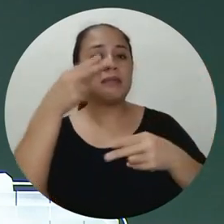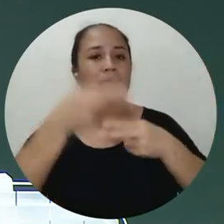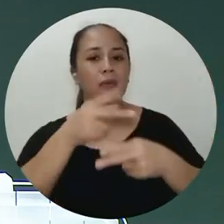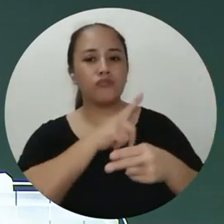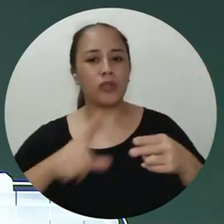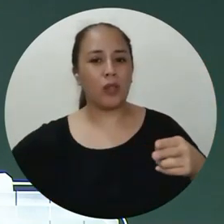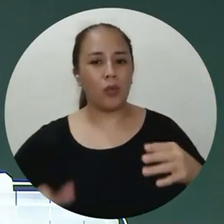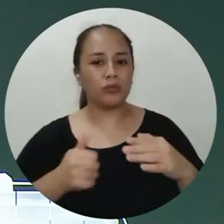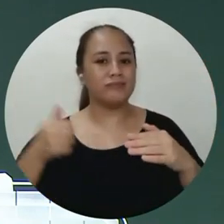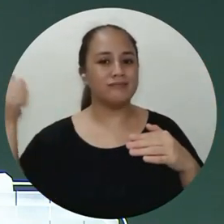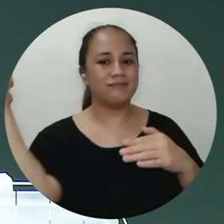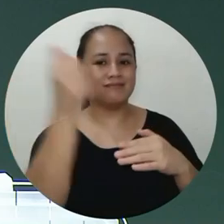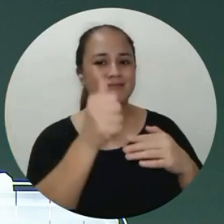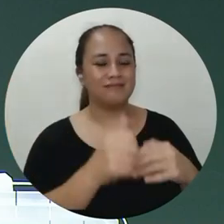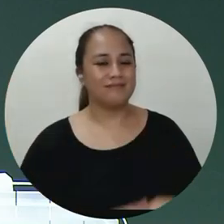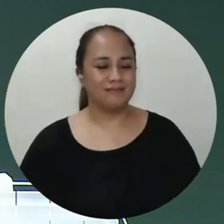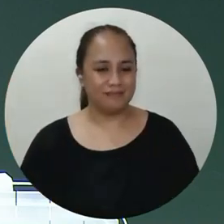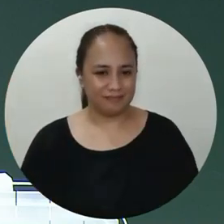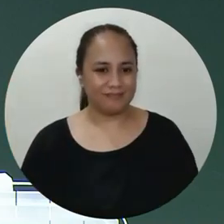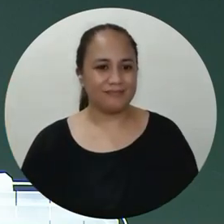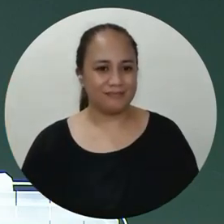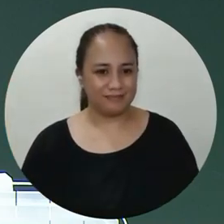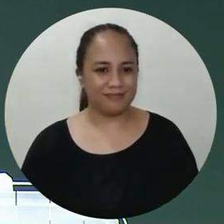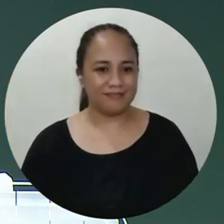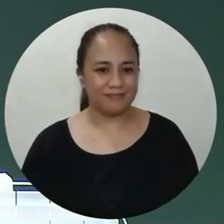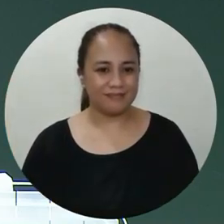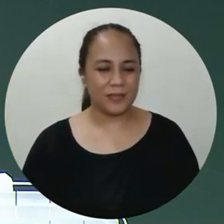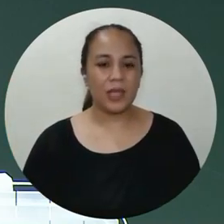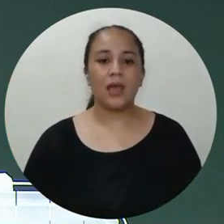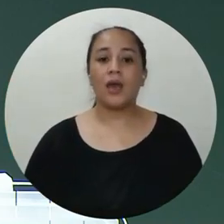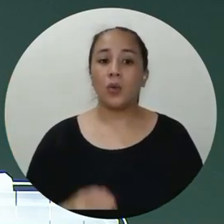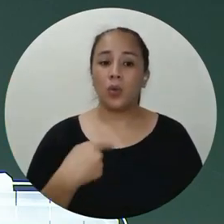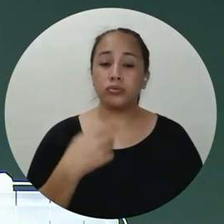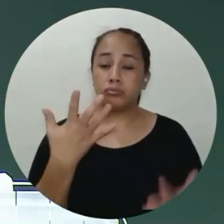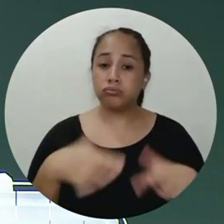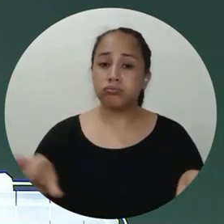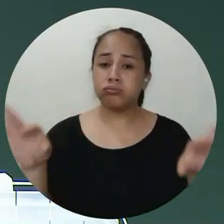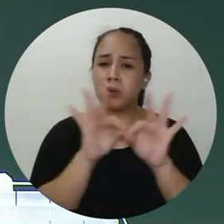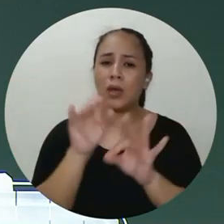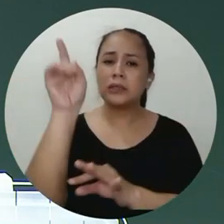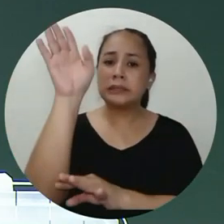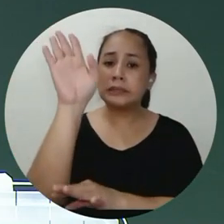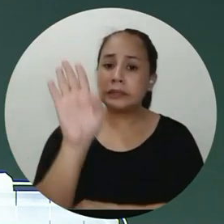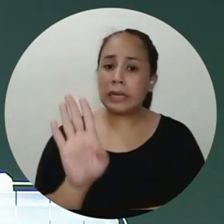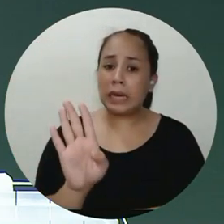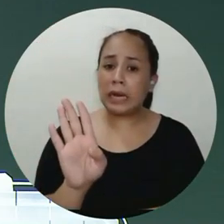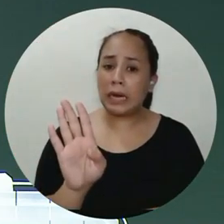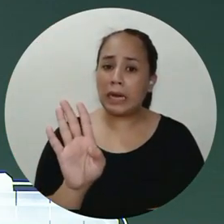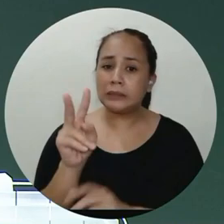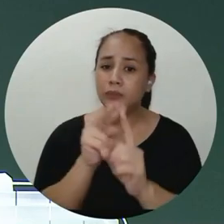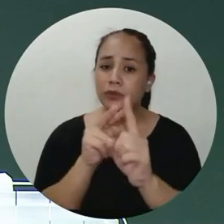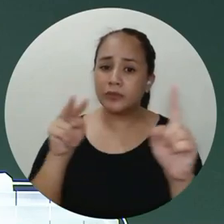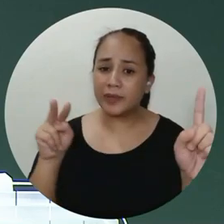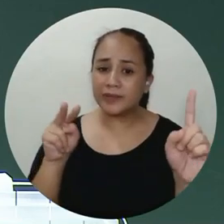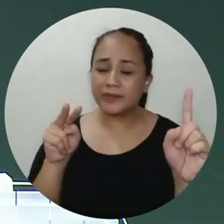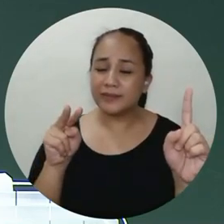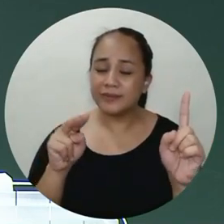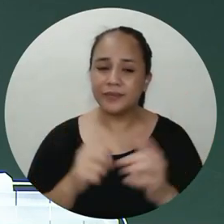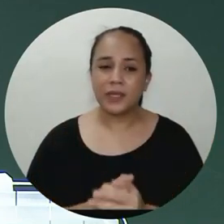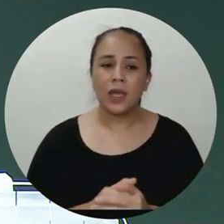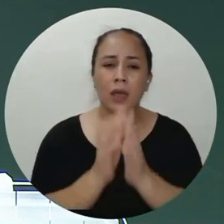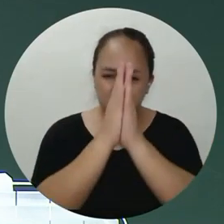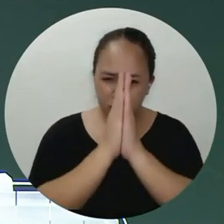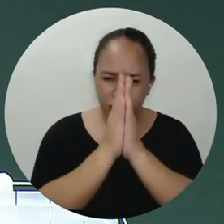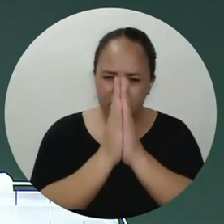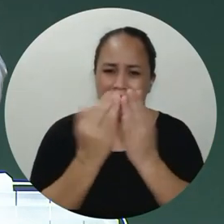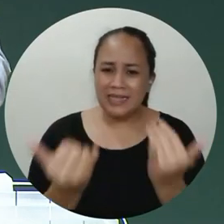건요 하나님의 시각이에요. And what is important is God's eye or God's perspective. 오늘부터 기도하세요. So pray from today.